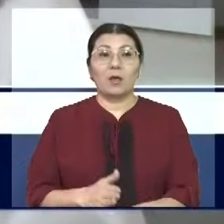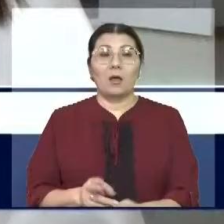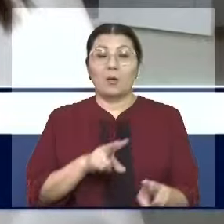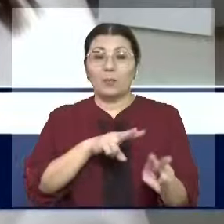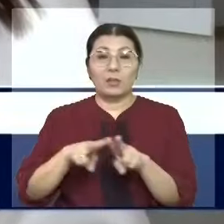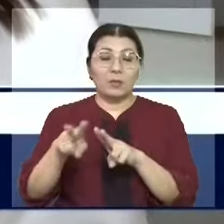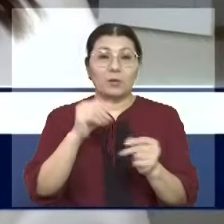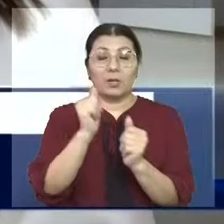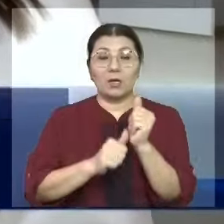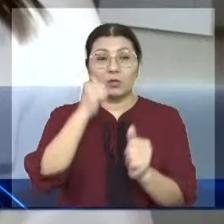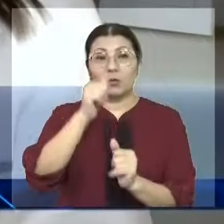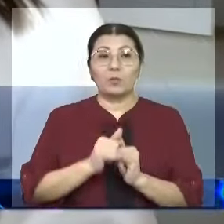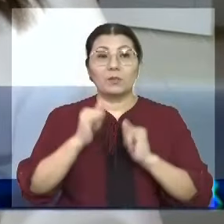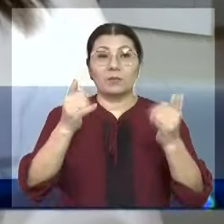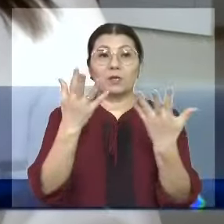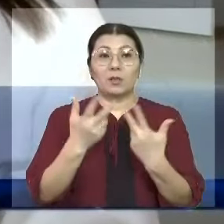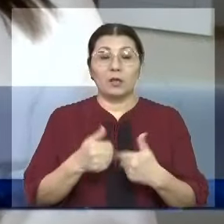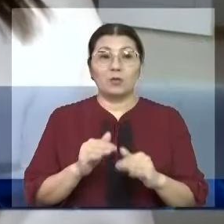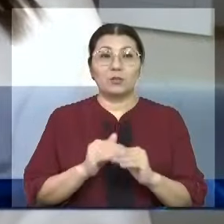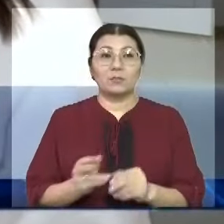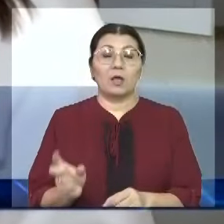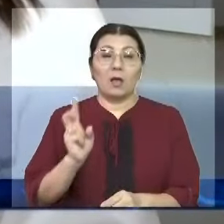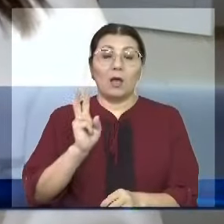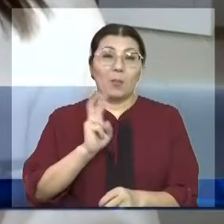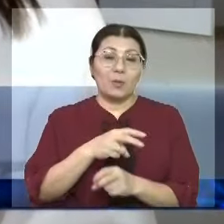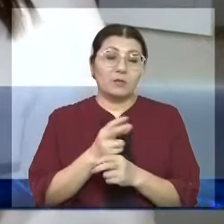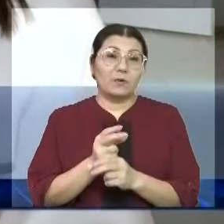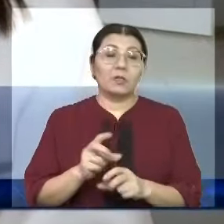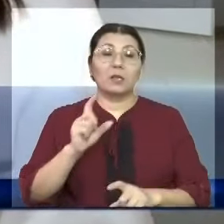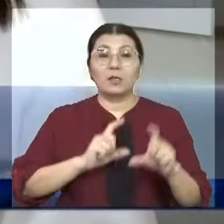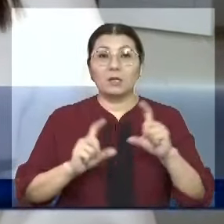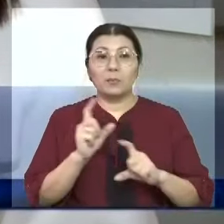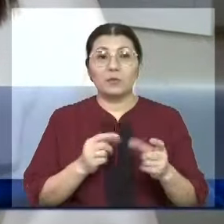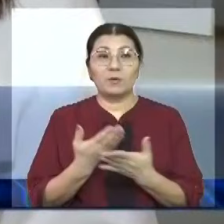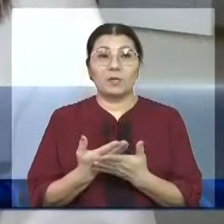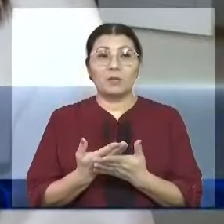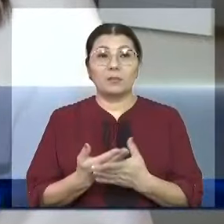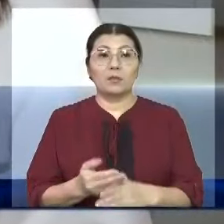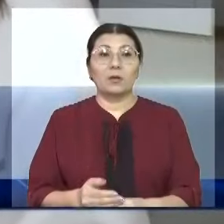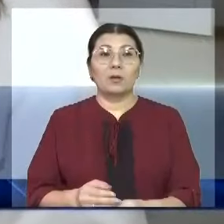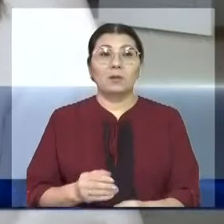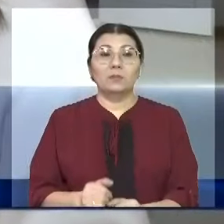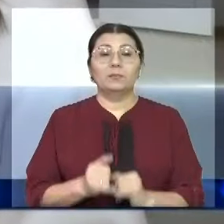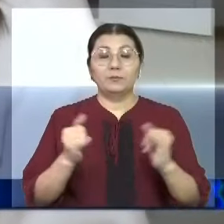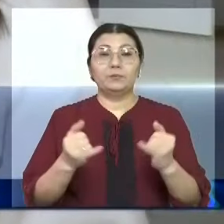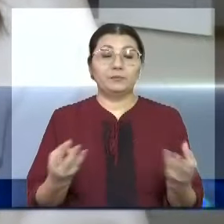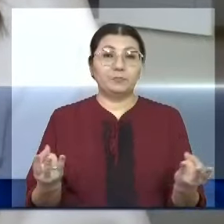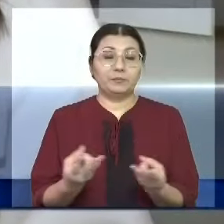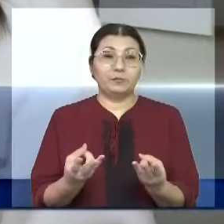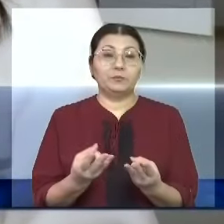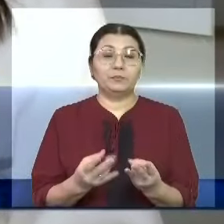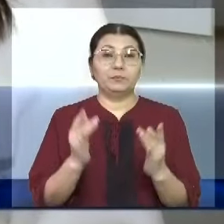это Из года в год растёт количество поступающих студентов количество абитуриентов и в то же время конечно растёт спрос на проживание в наших